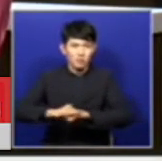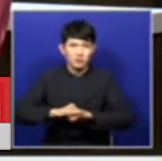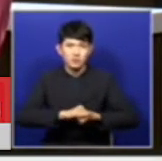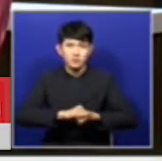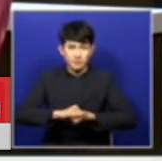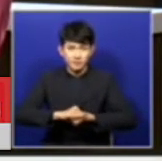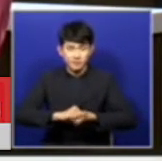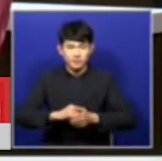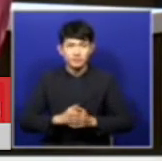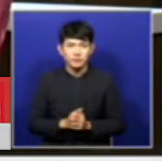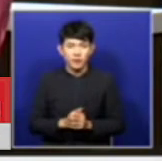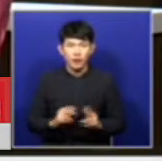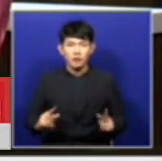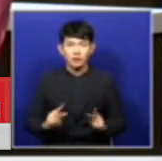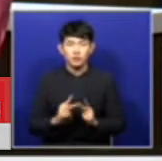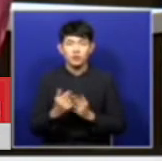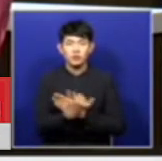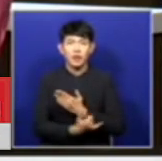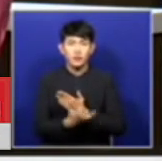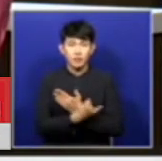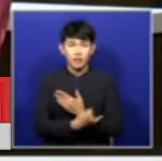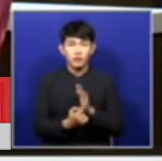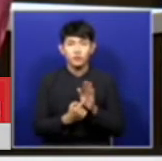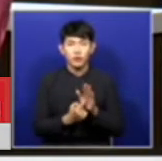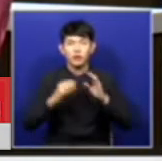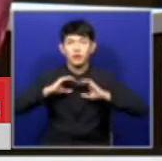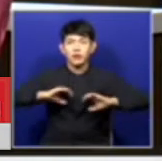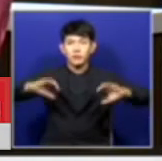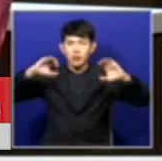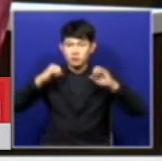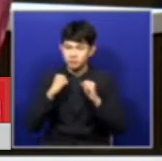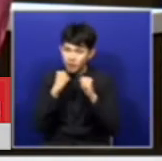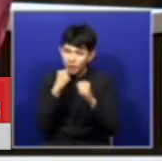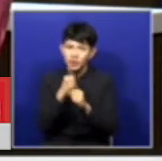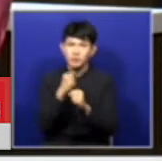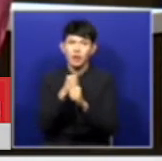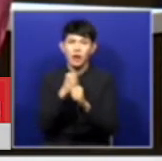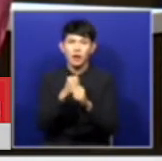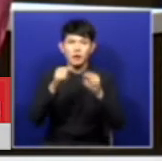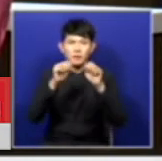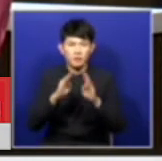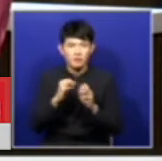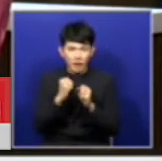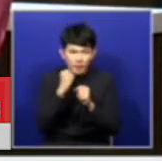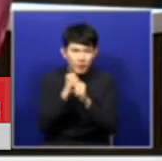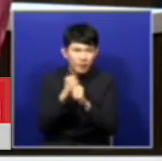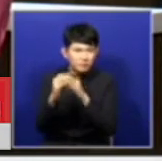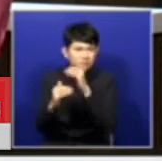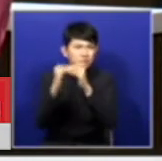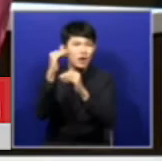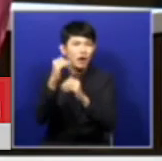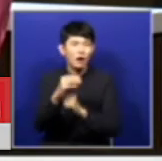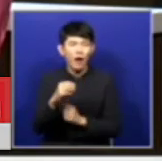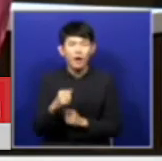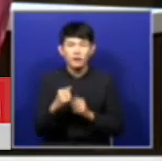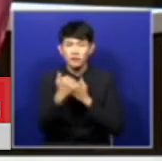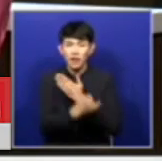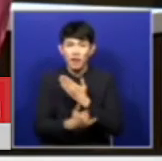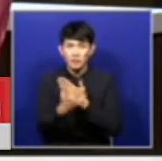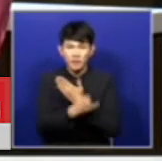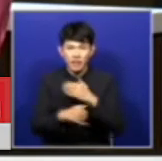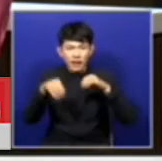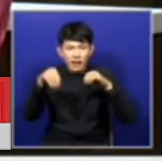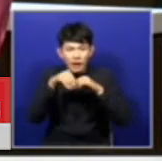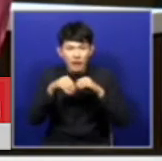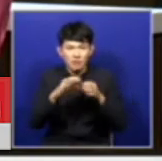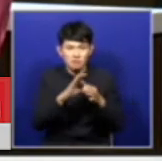นะครับกระทรวงการต่างประเทศรัฐบาลเองต้องเดินหน้าครับต้องทำงานแบบหัวก้าวหน้าต้องไปหาประเทศเพื่อนบ้านที่มีความเกี่ยวเนื่